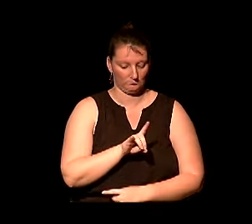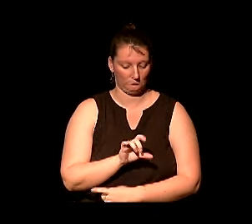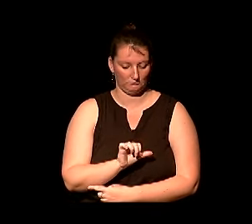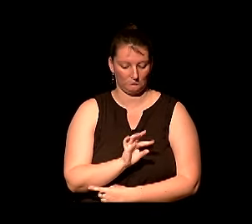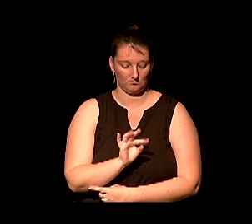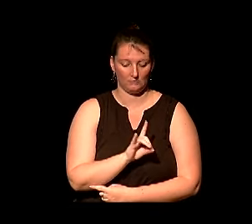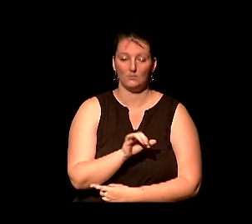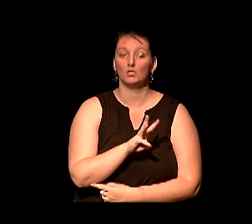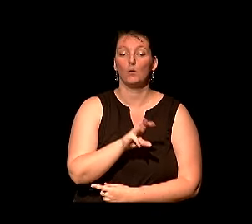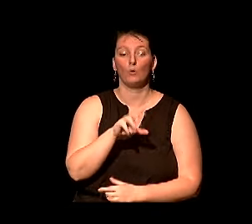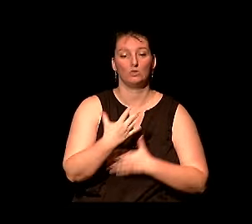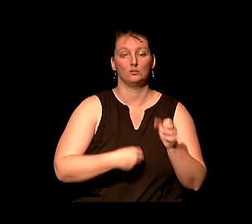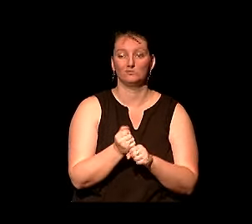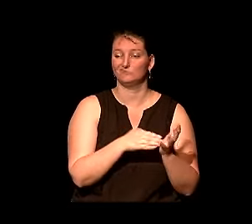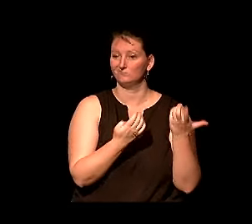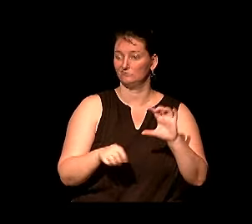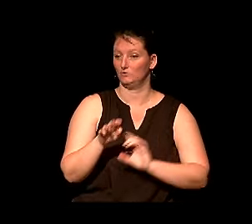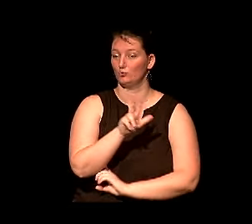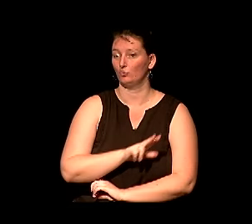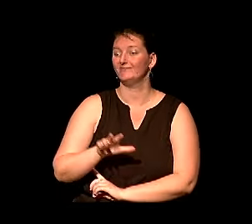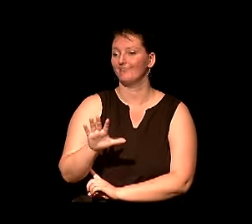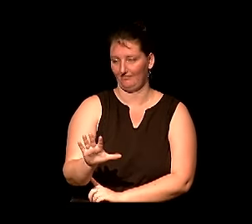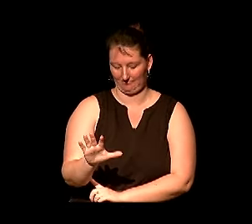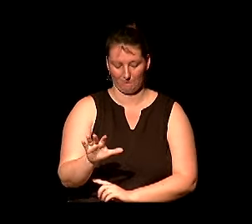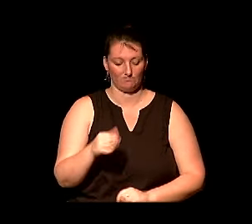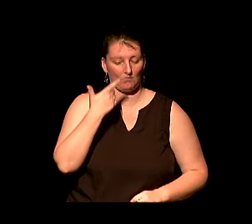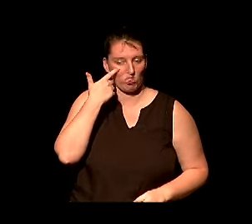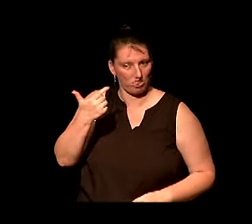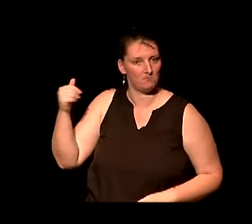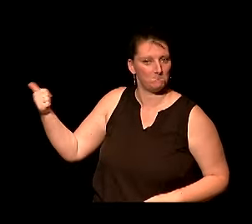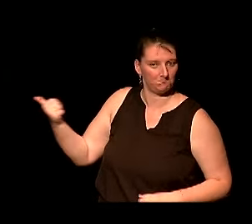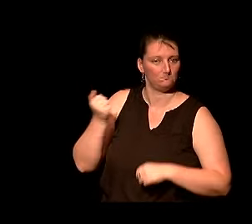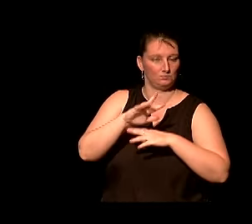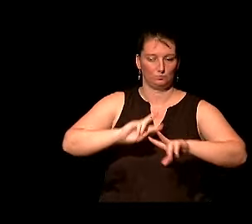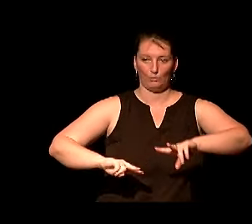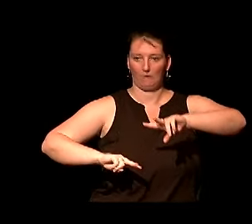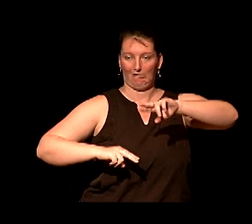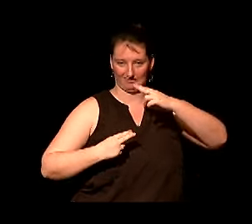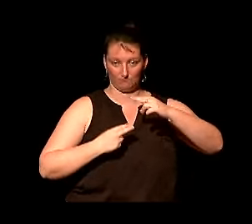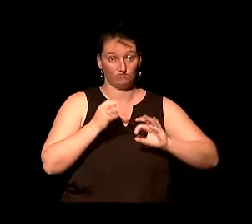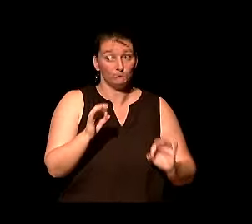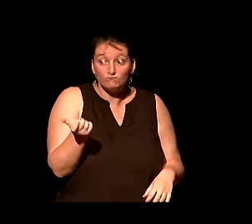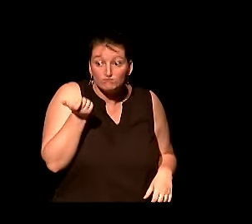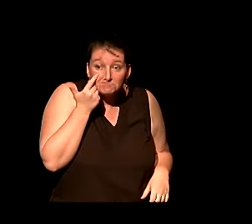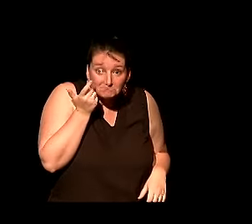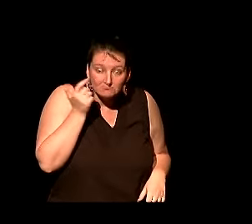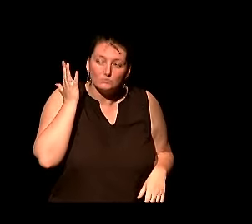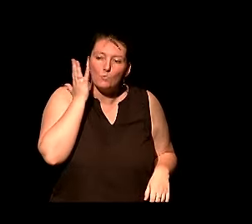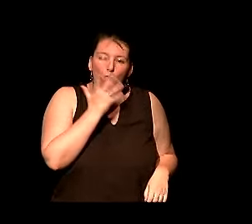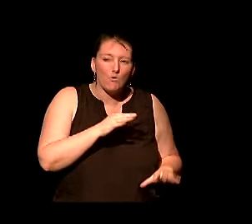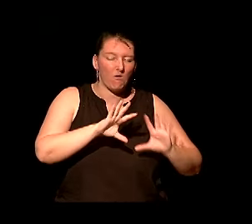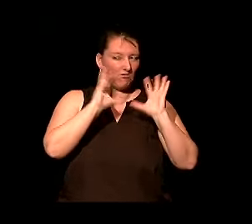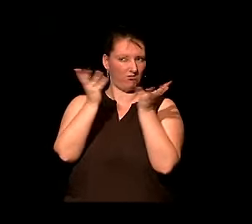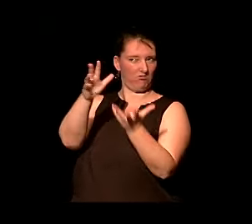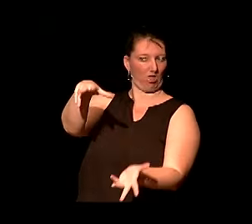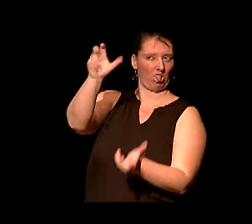1935. On va donc regarder un extrait et voir un petit peu comment la couleur est comprise donc,